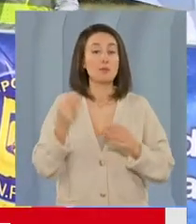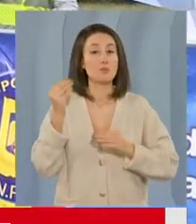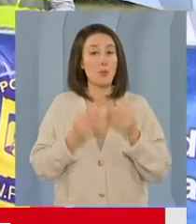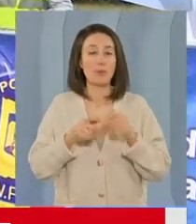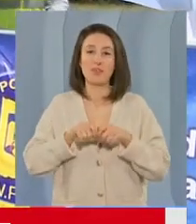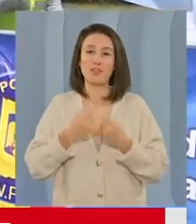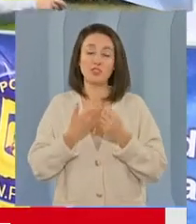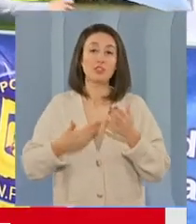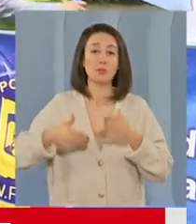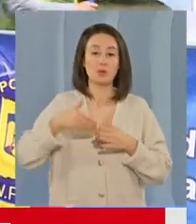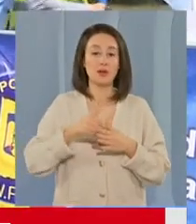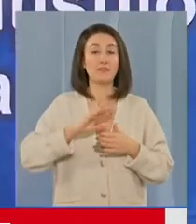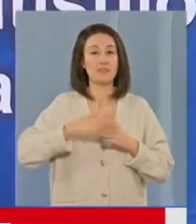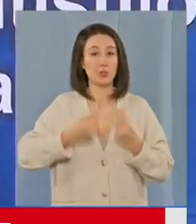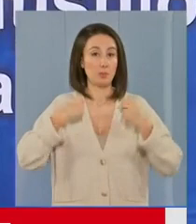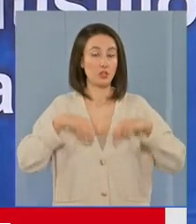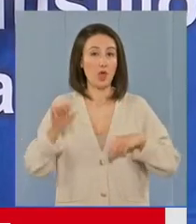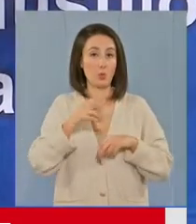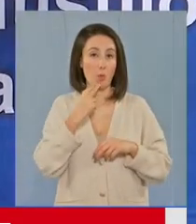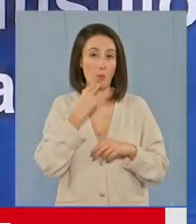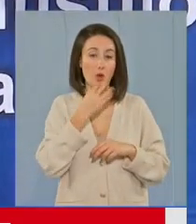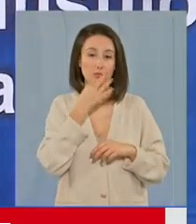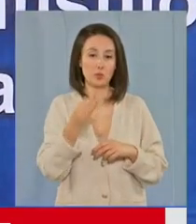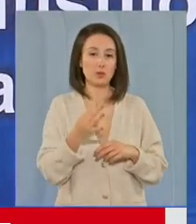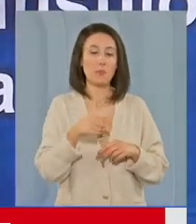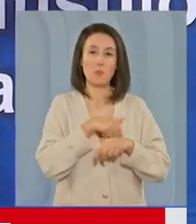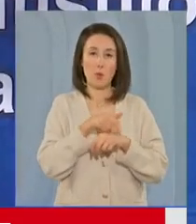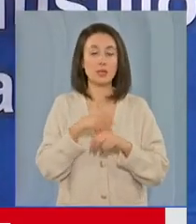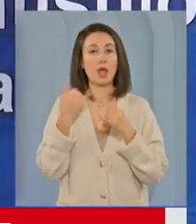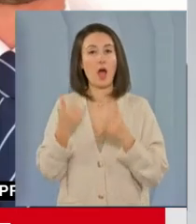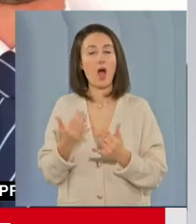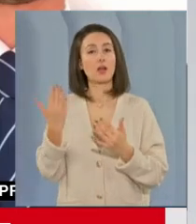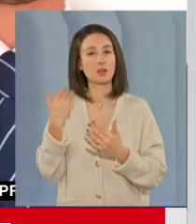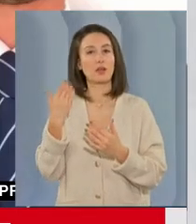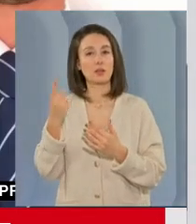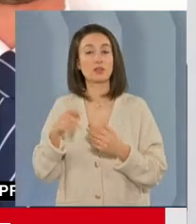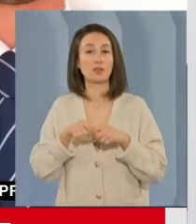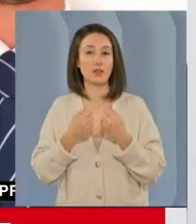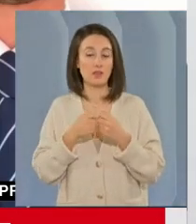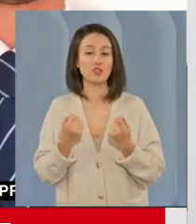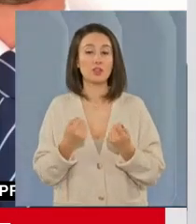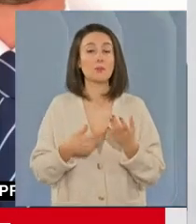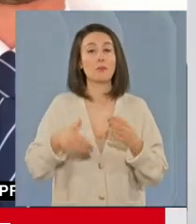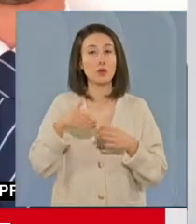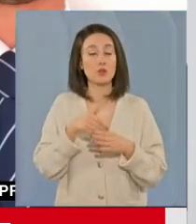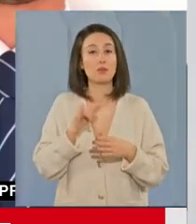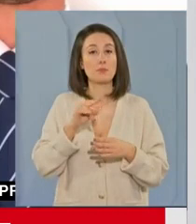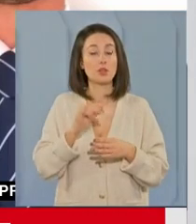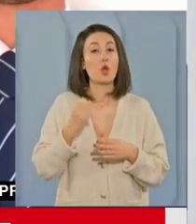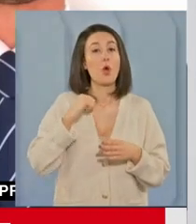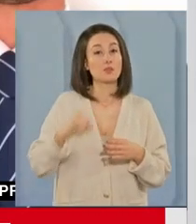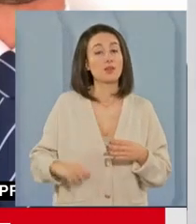de personal, vicepreședintele Europol vorbește despre momentele de când datează aceste probleme. Deficitul de personal de la IPJ Constanța